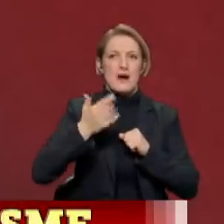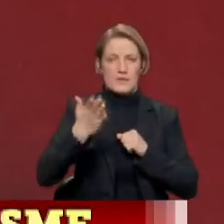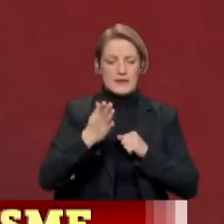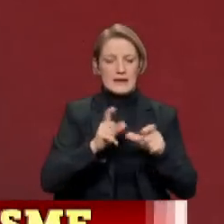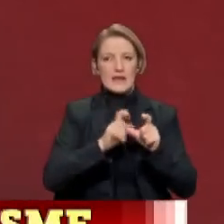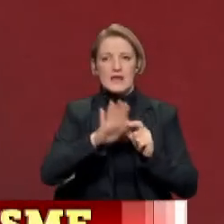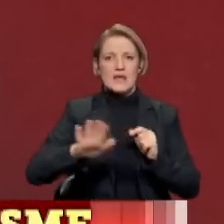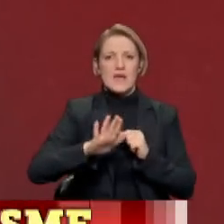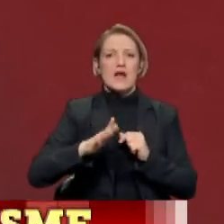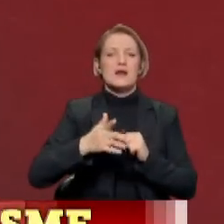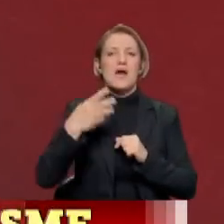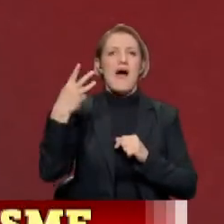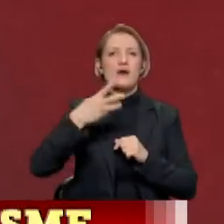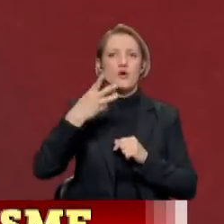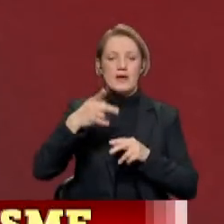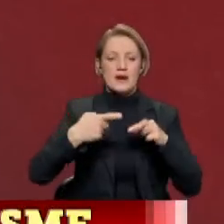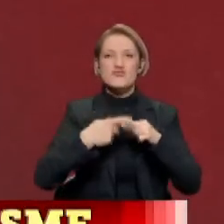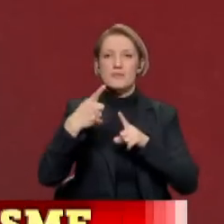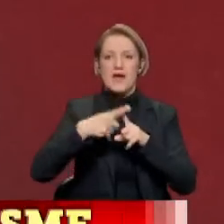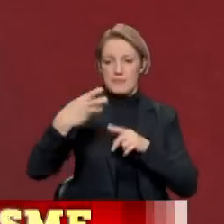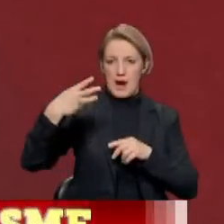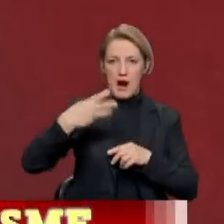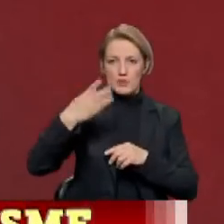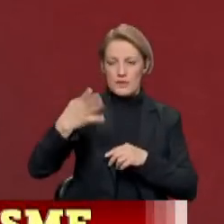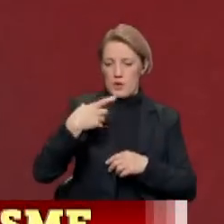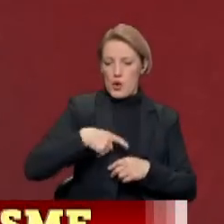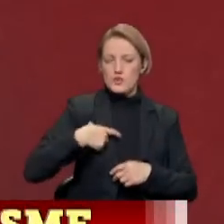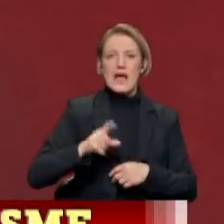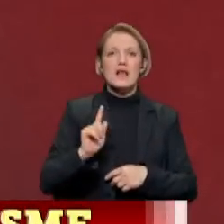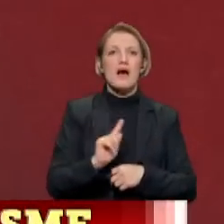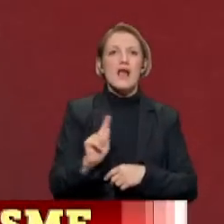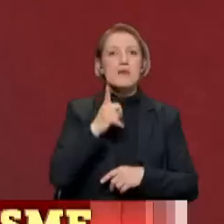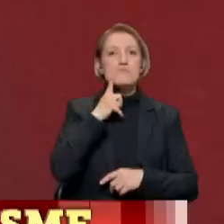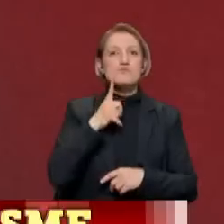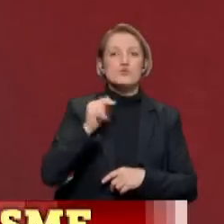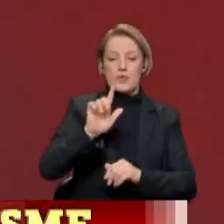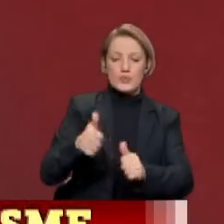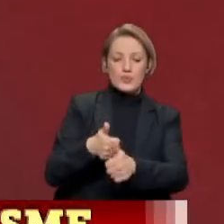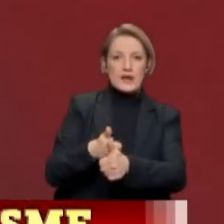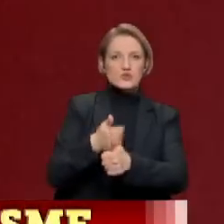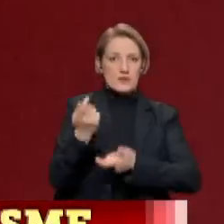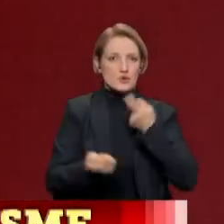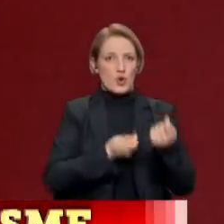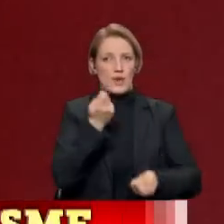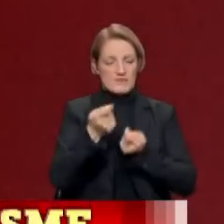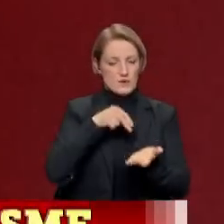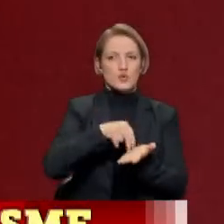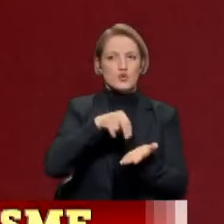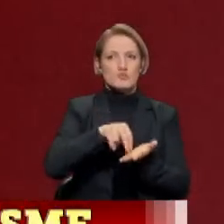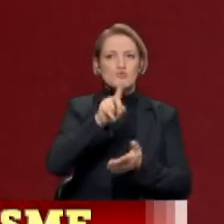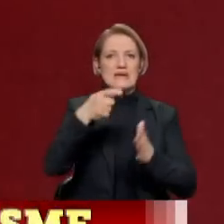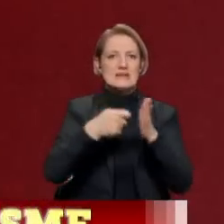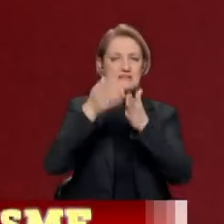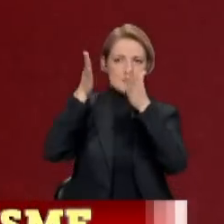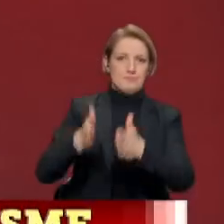genel başkandı. Erdoğan'ın, Recep Tayyip Erdoğan'ın özel kalem müdürlüğünü ve danışmanlığı görevini yürütmüş bir